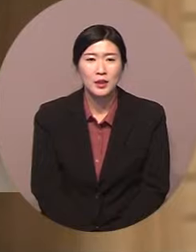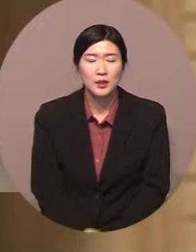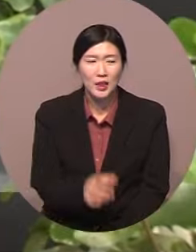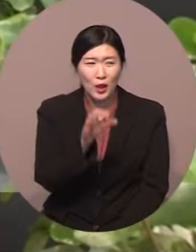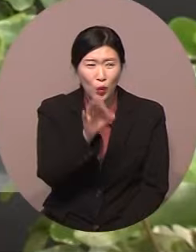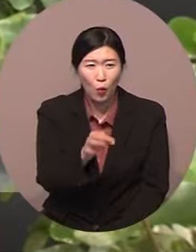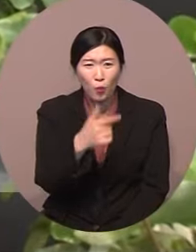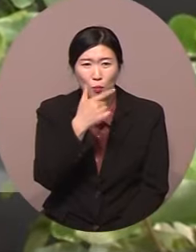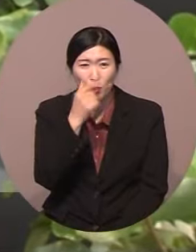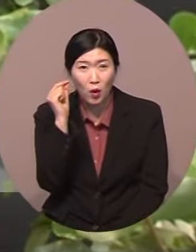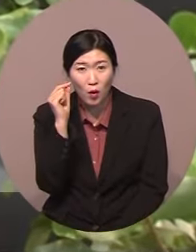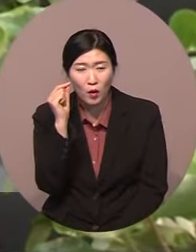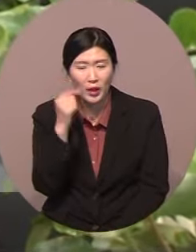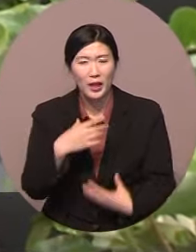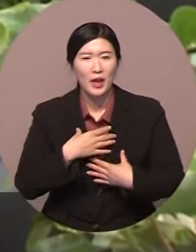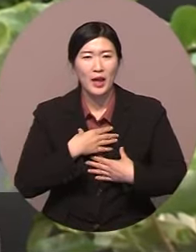부족으로